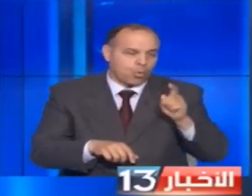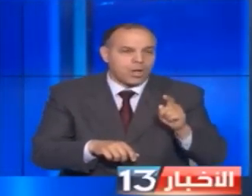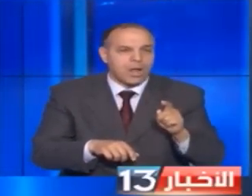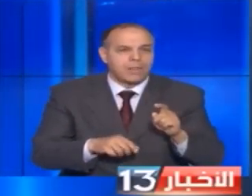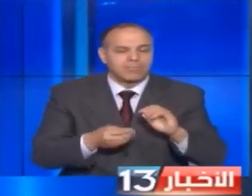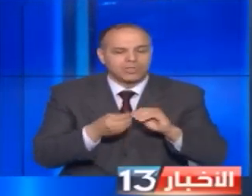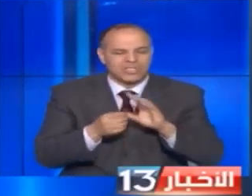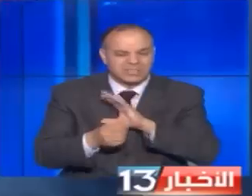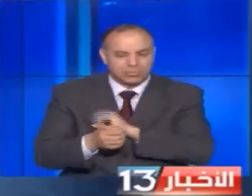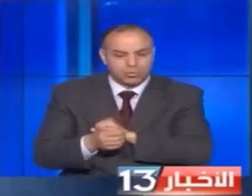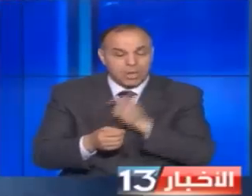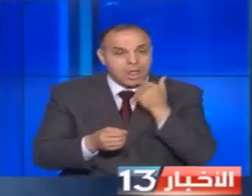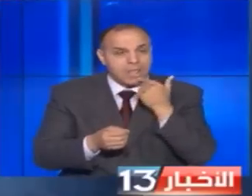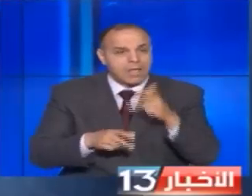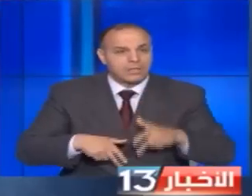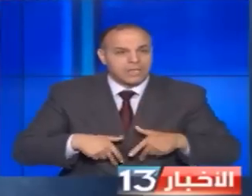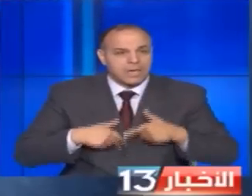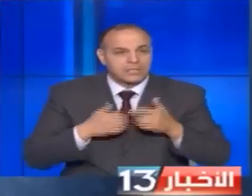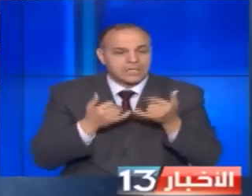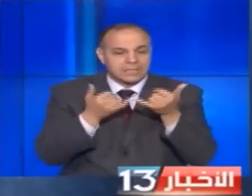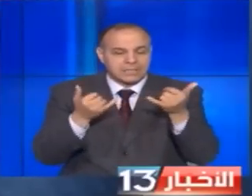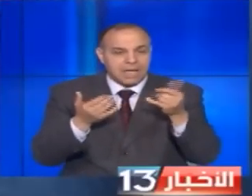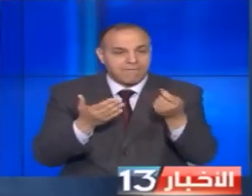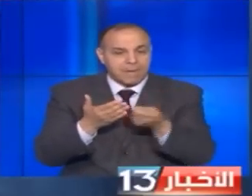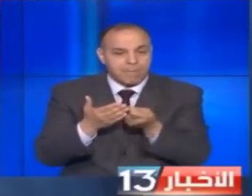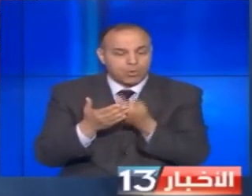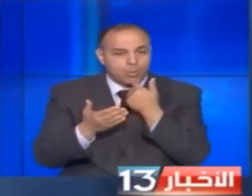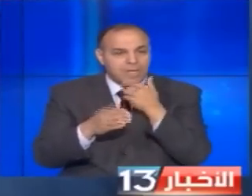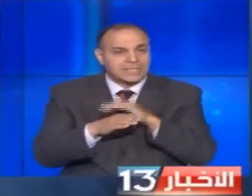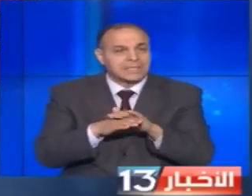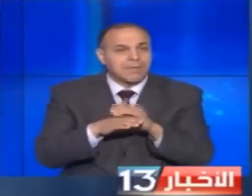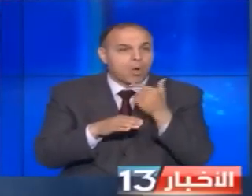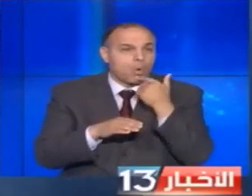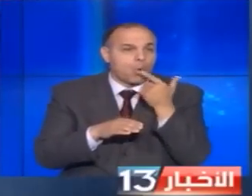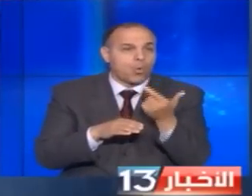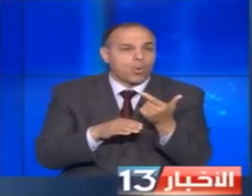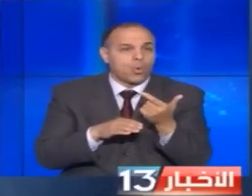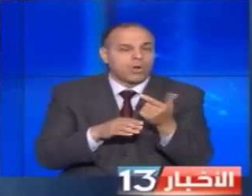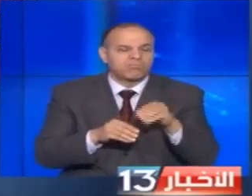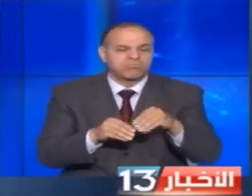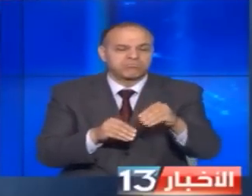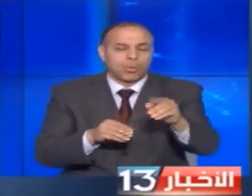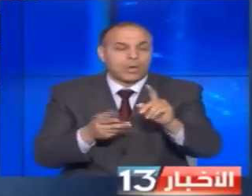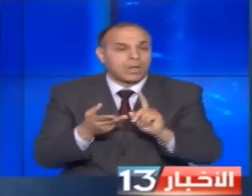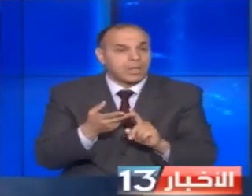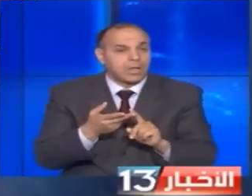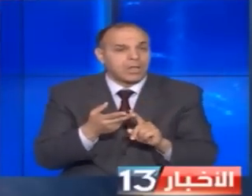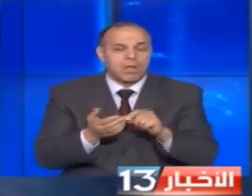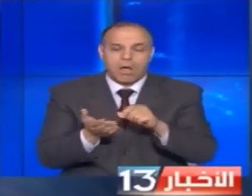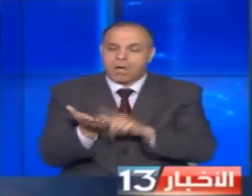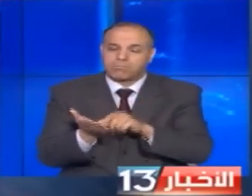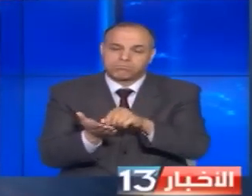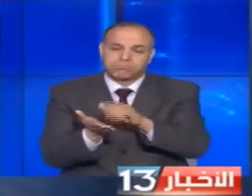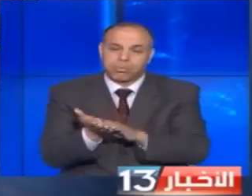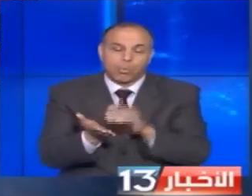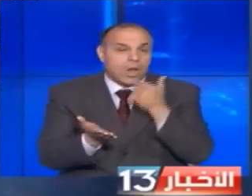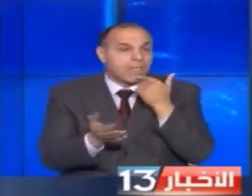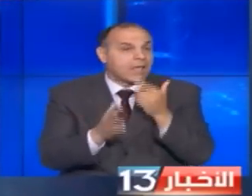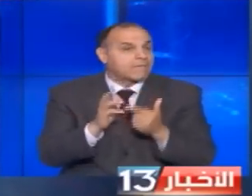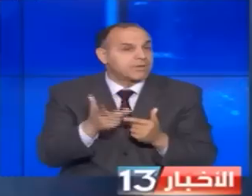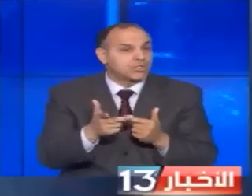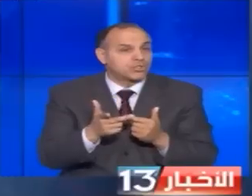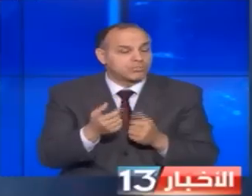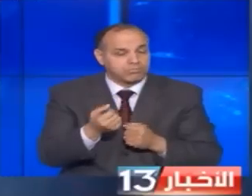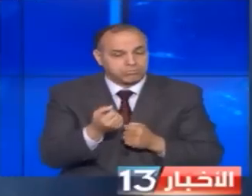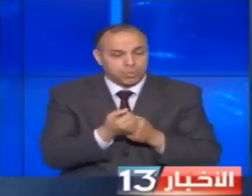الماساوي الذي تعيشه الصحافه المكتوبه بسبب ما وصفته مماطلتها في تطبيق الاجراءات التي من شانها ان